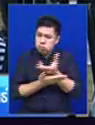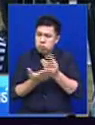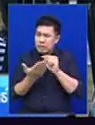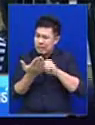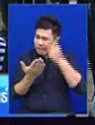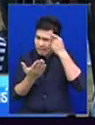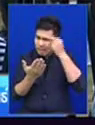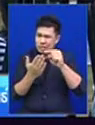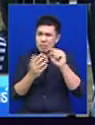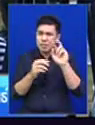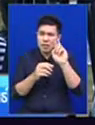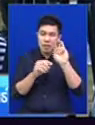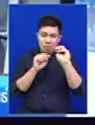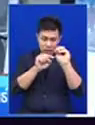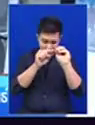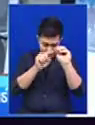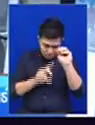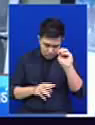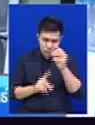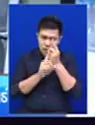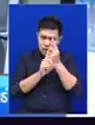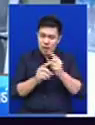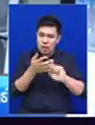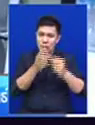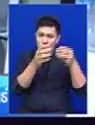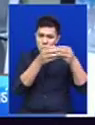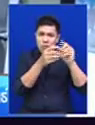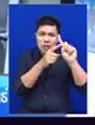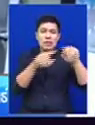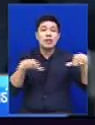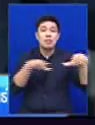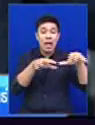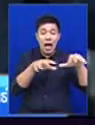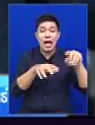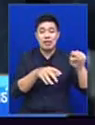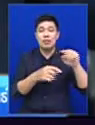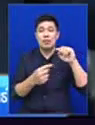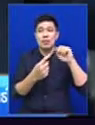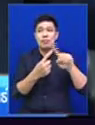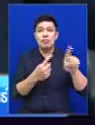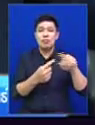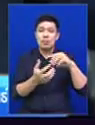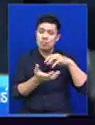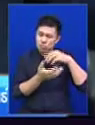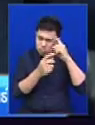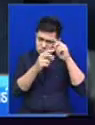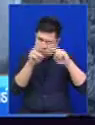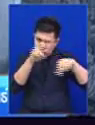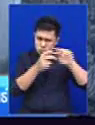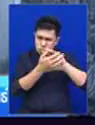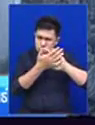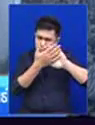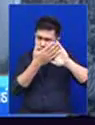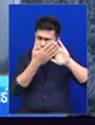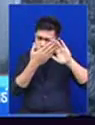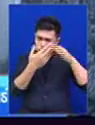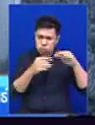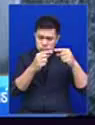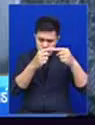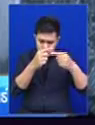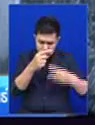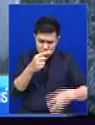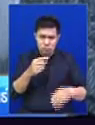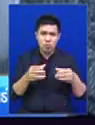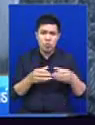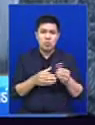นูญเบื้องต้นเป็นรายมาตราตั้งแต่หมวด1บททั่วไปซึ่งคาดว่าในวันนี้จะพิจารณาให้แล้วเสร็จจนถึงหมวดที่16